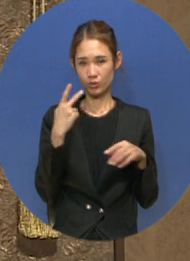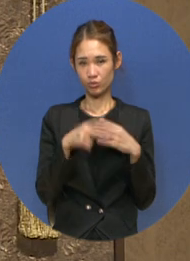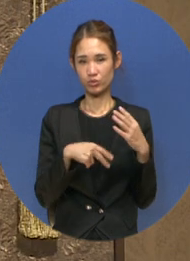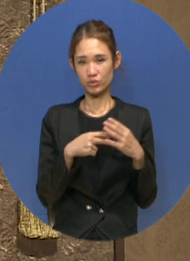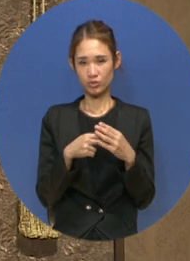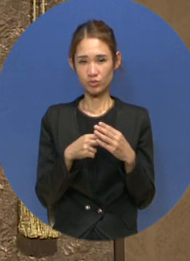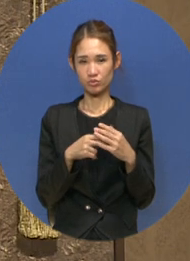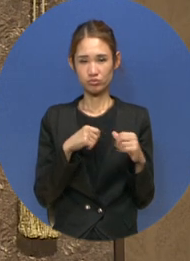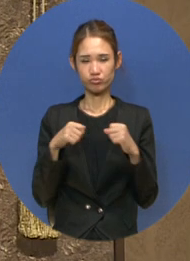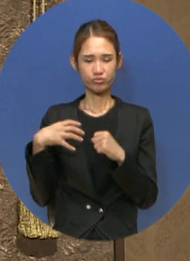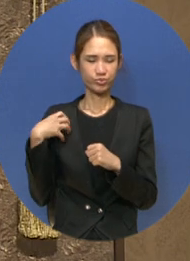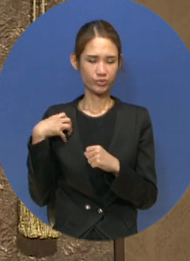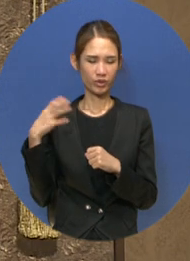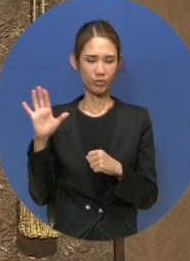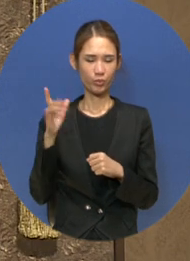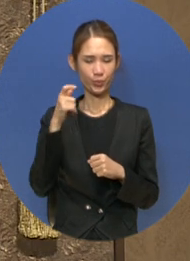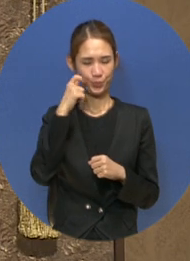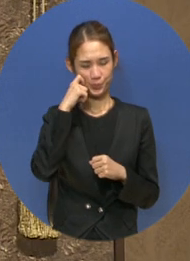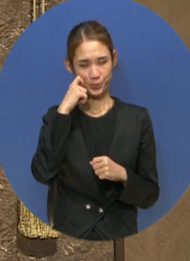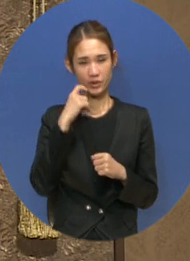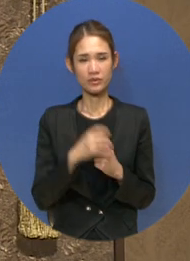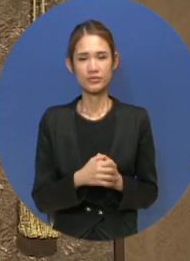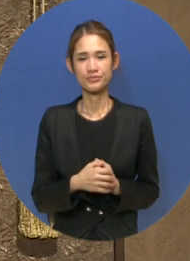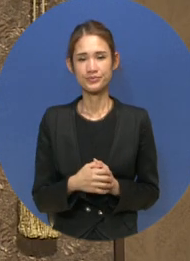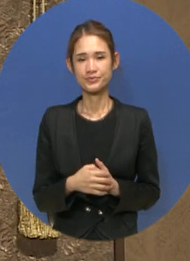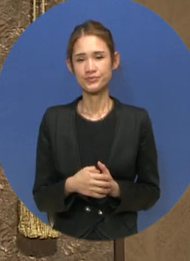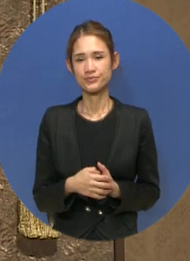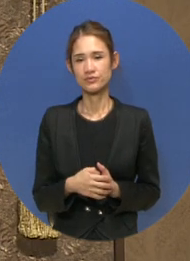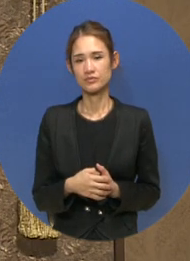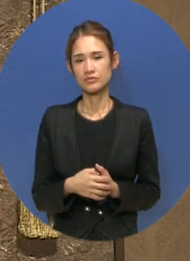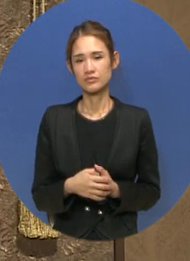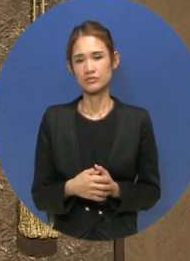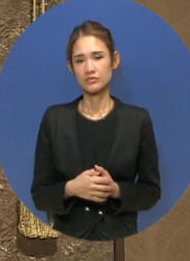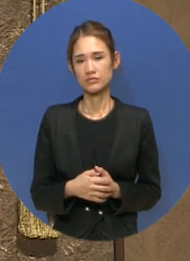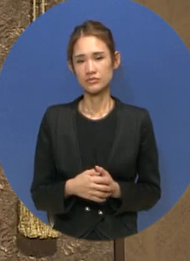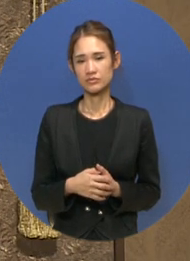프로그램에서 수행해 보지 못한 경험이기 때문에 저희가 이제